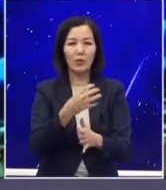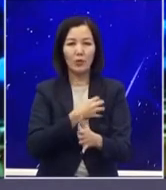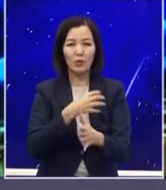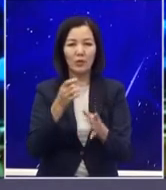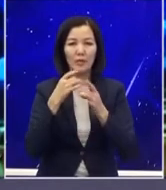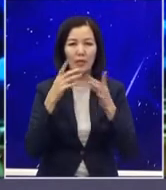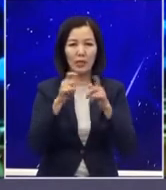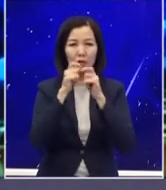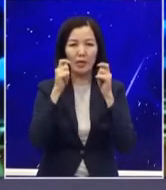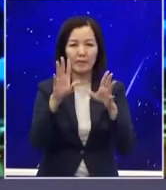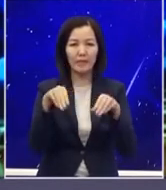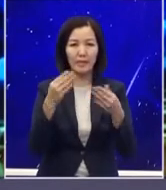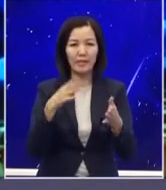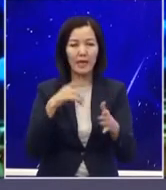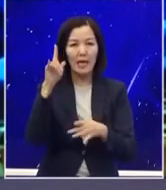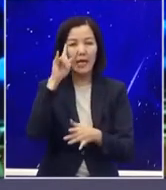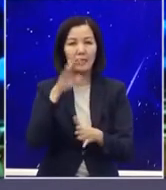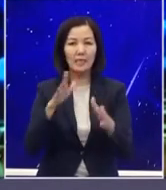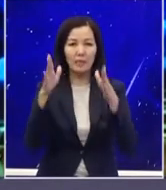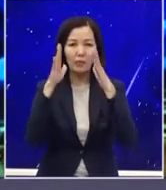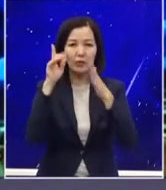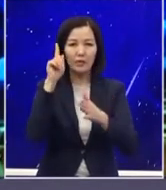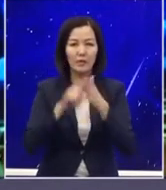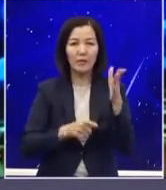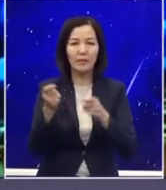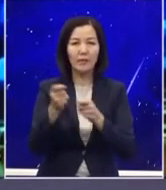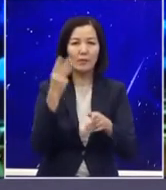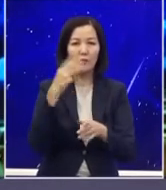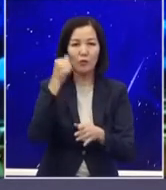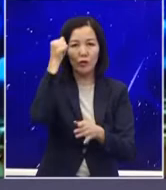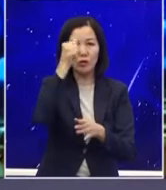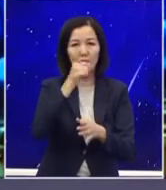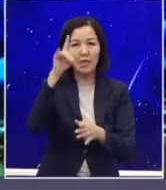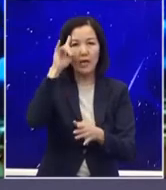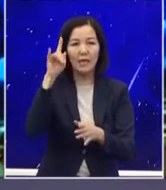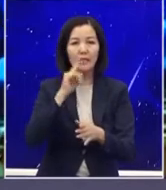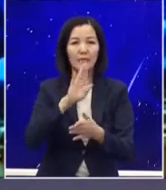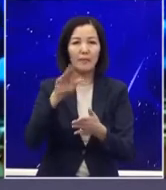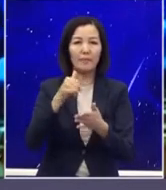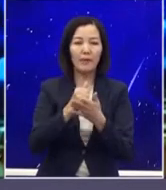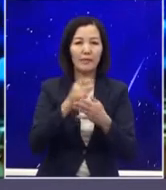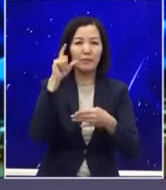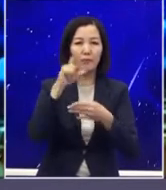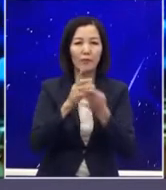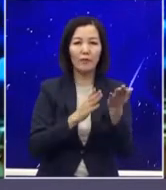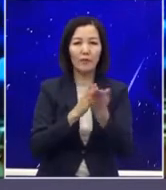тапсырды. Қазақстан мұсылмандары діни басқармасының 30 жылдығына орай Қазақстанның бас мүфтиі иығына шапан